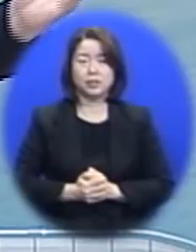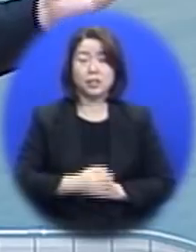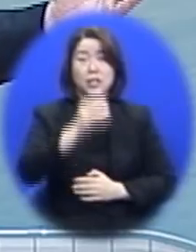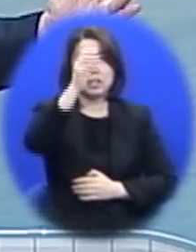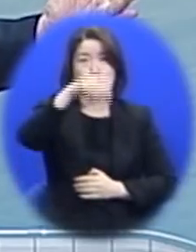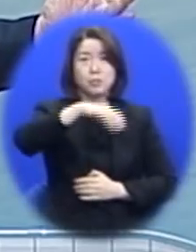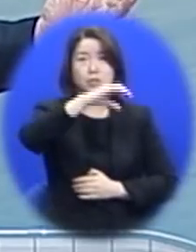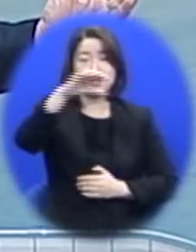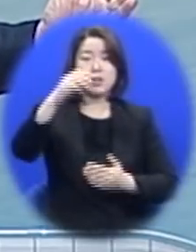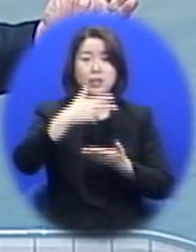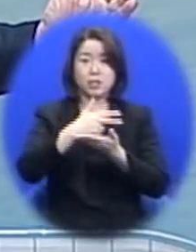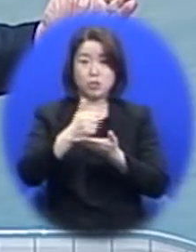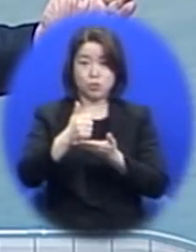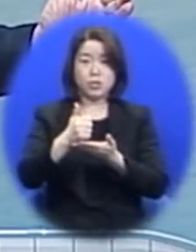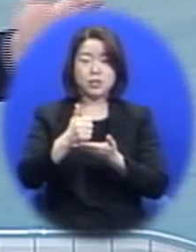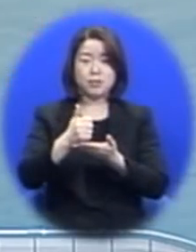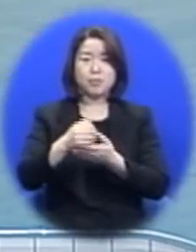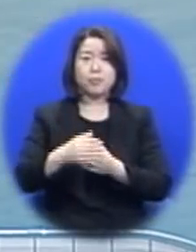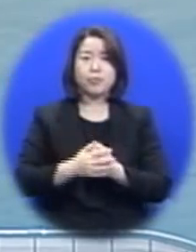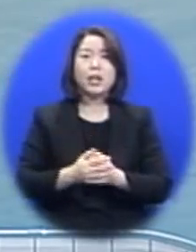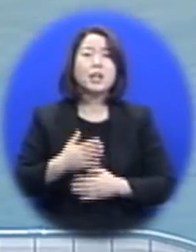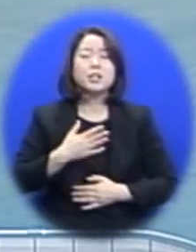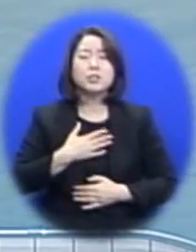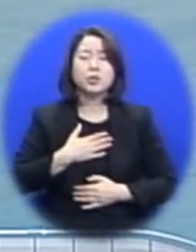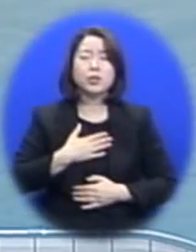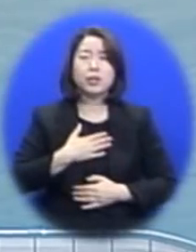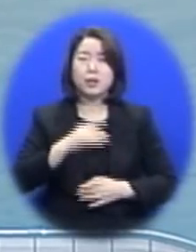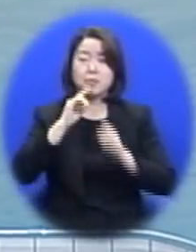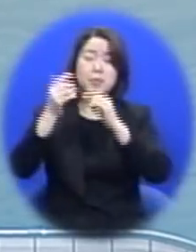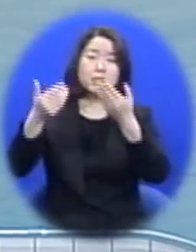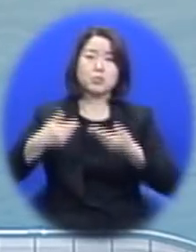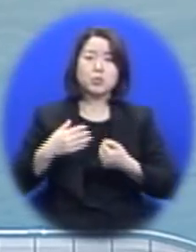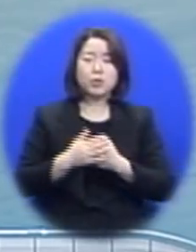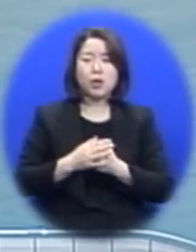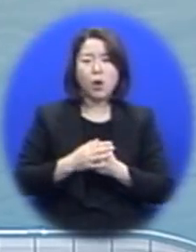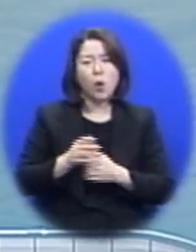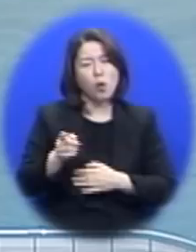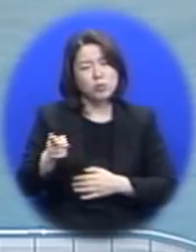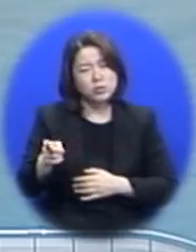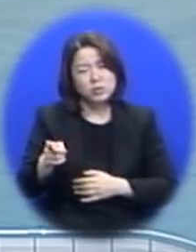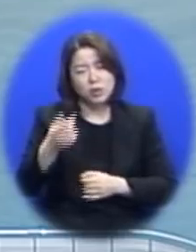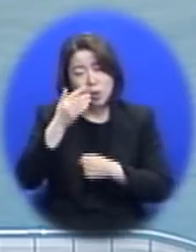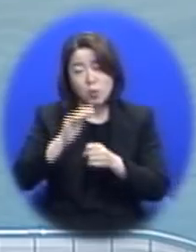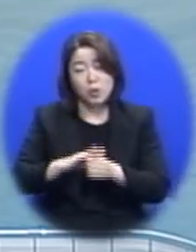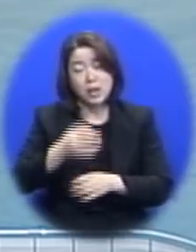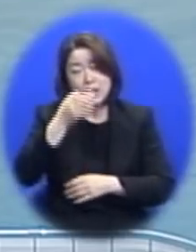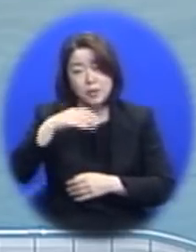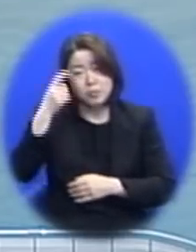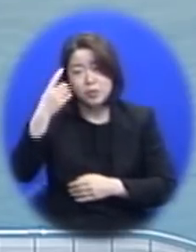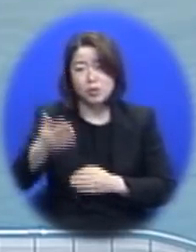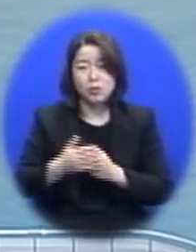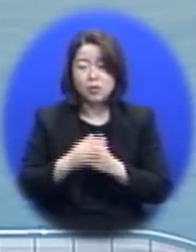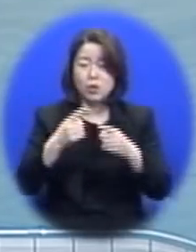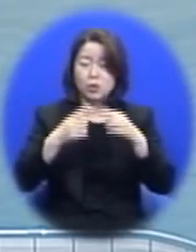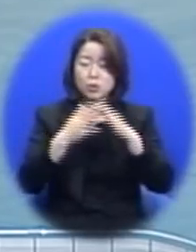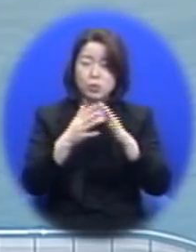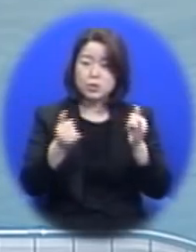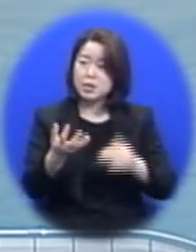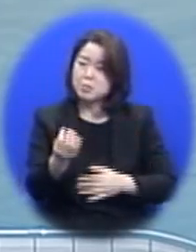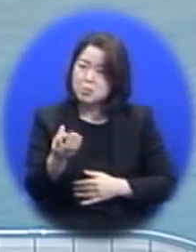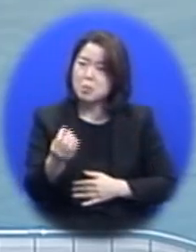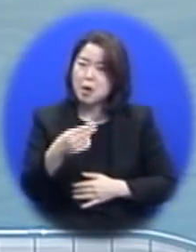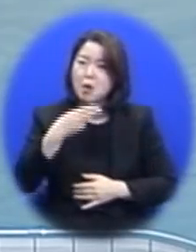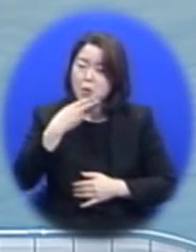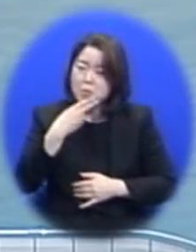십자가의 주님, 저에게 말씀하셨어요. 너는 그게 그렇게 힘들어? 교인 몇 사람이 너에 대해서 없는